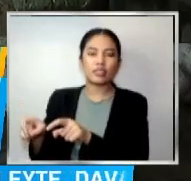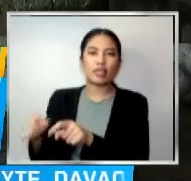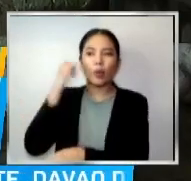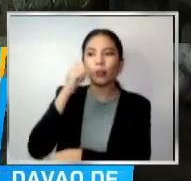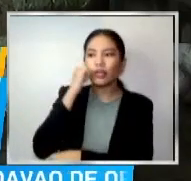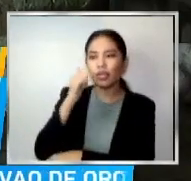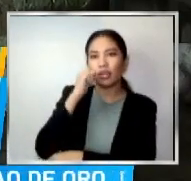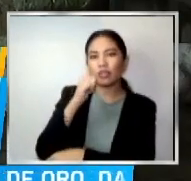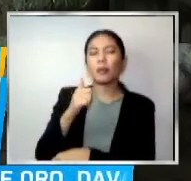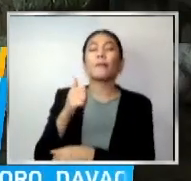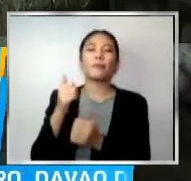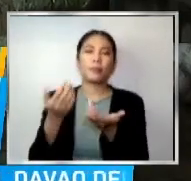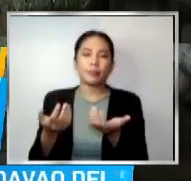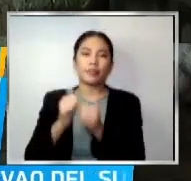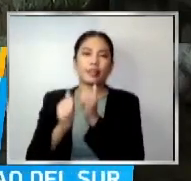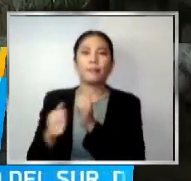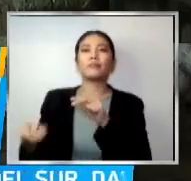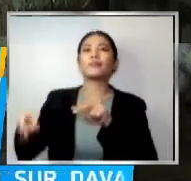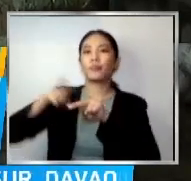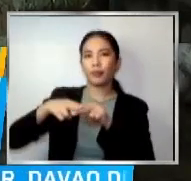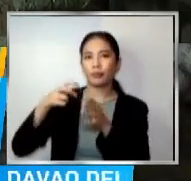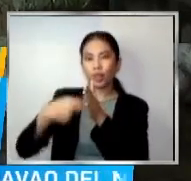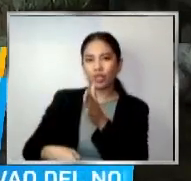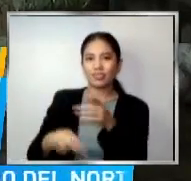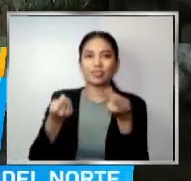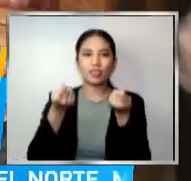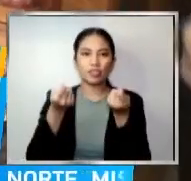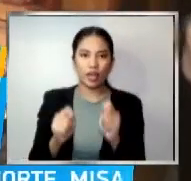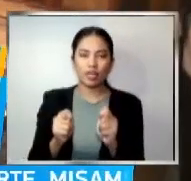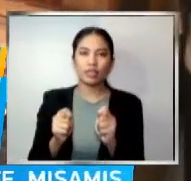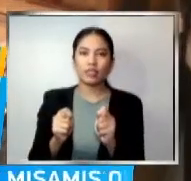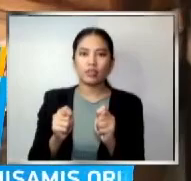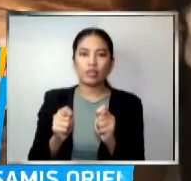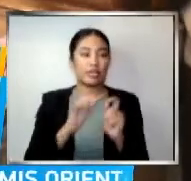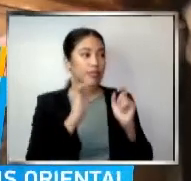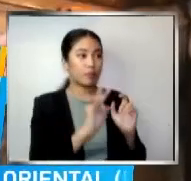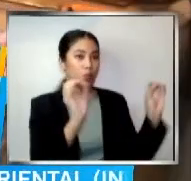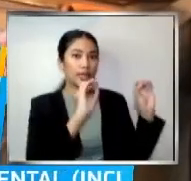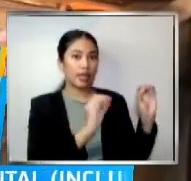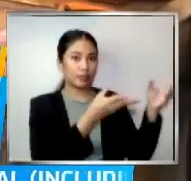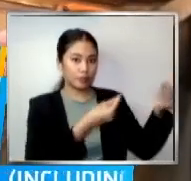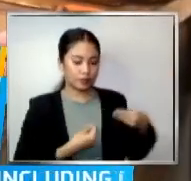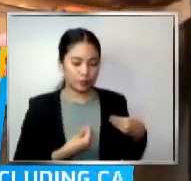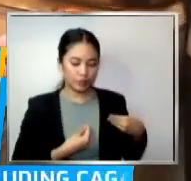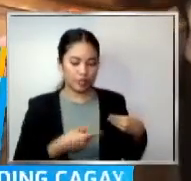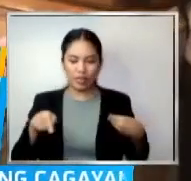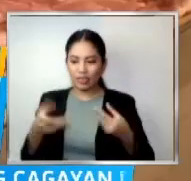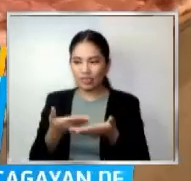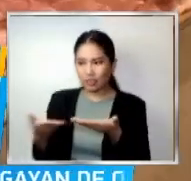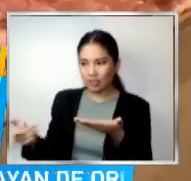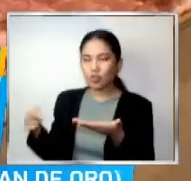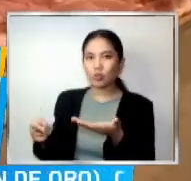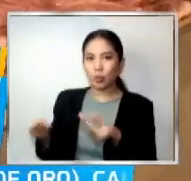nagtitinda sa palengke, no. So they will try to cover for the number of days na they will be urged